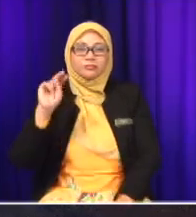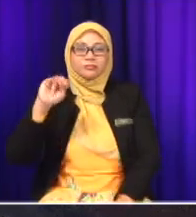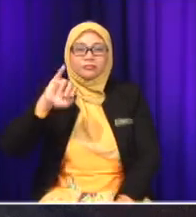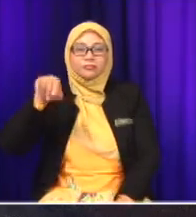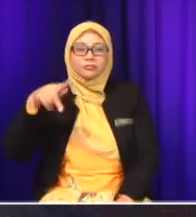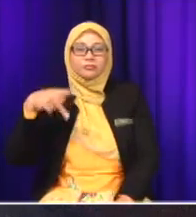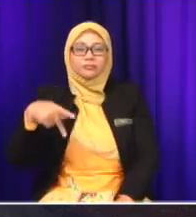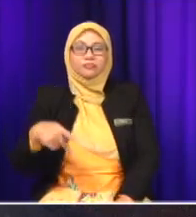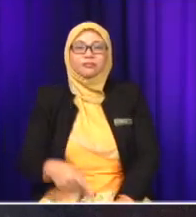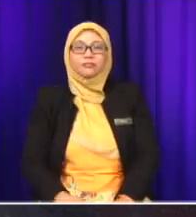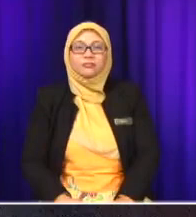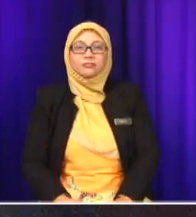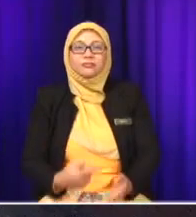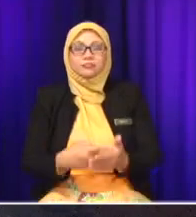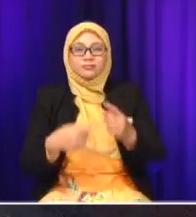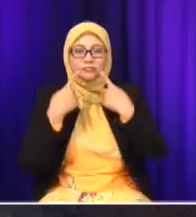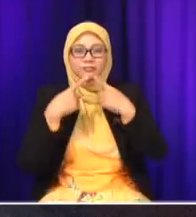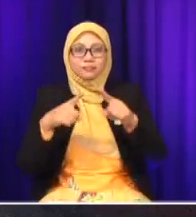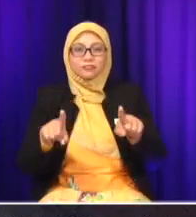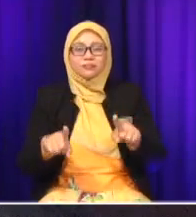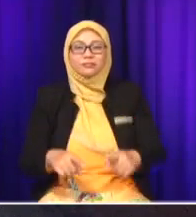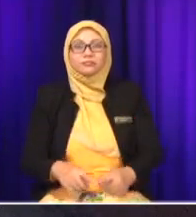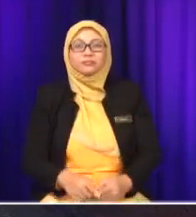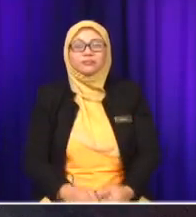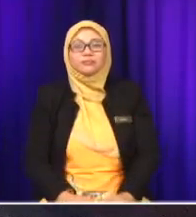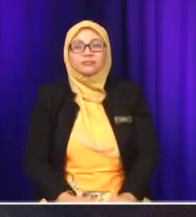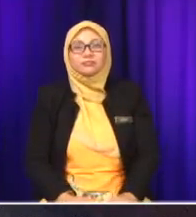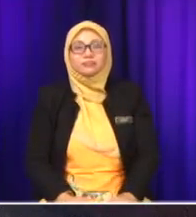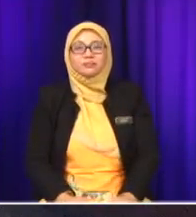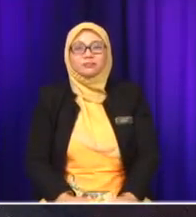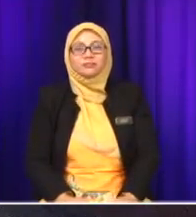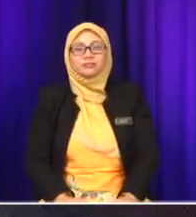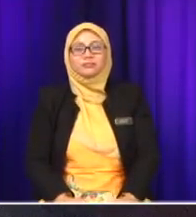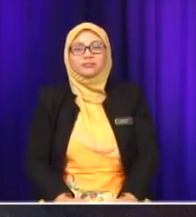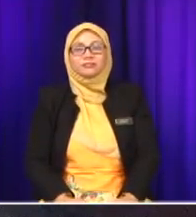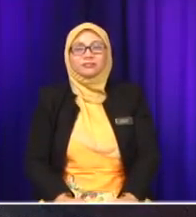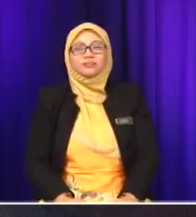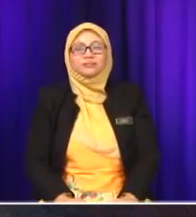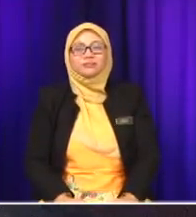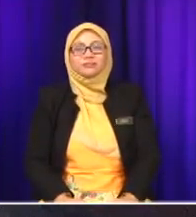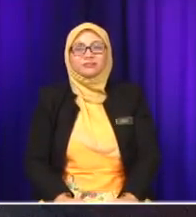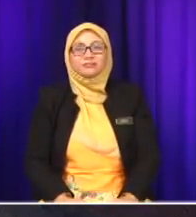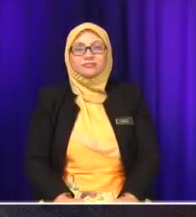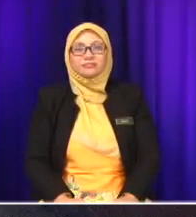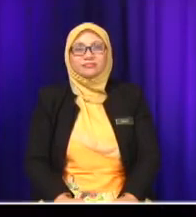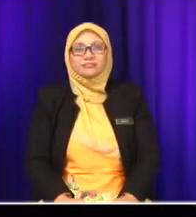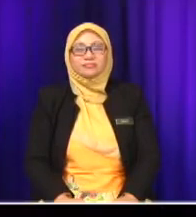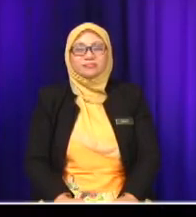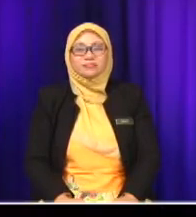apakah jawapannya apakah jawapan dia siapa Nak Cuba untuk untuk soalan bahagian B ni Azhar silakan